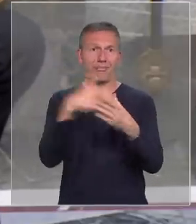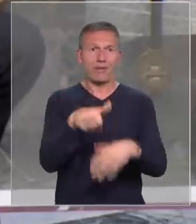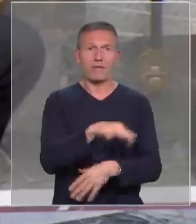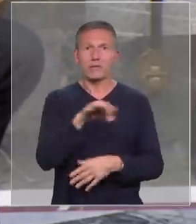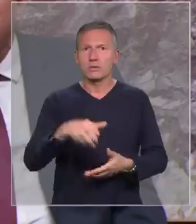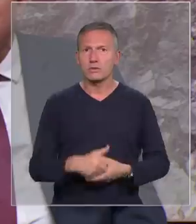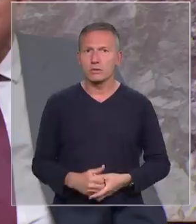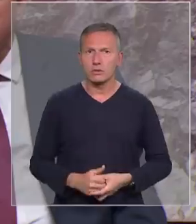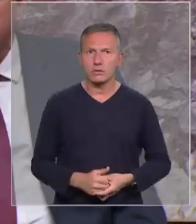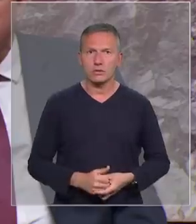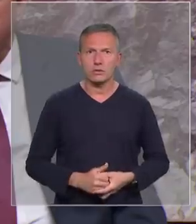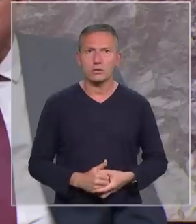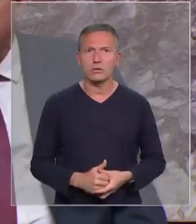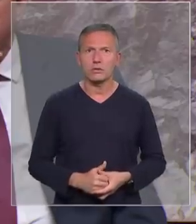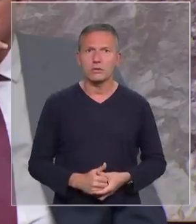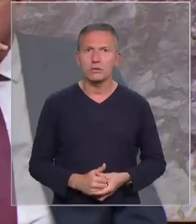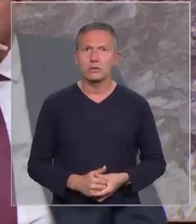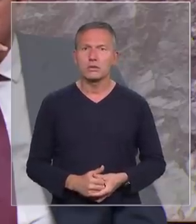France.